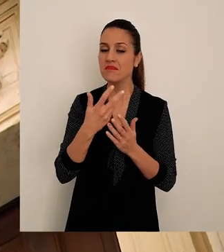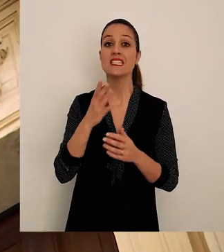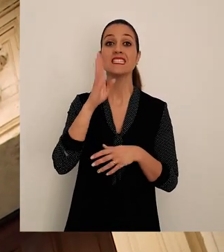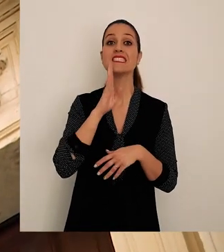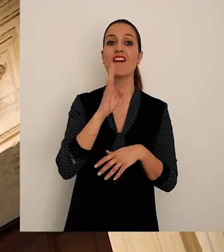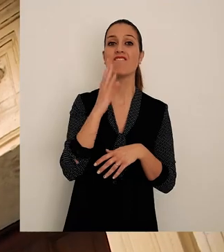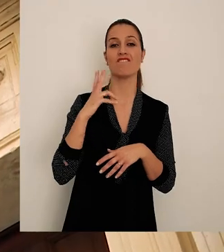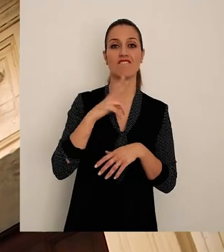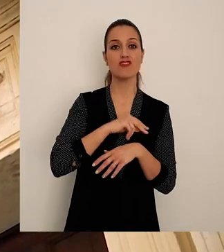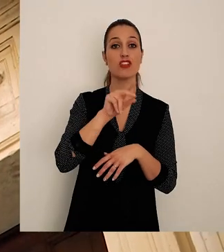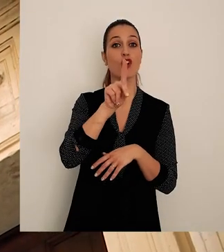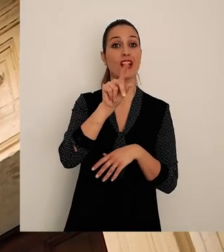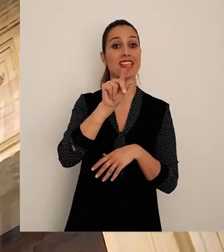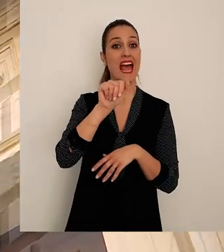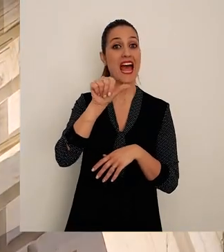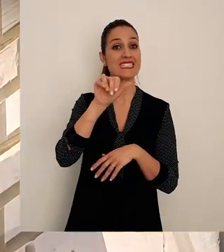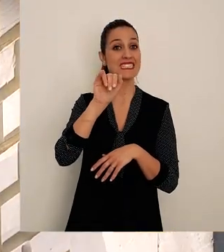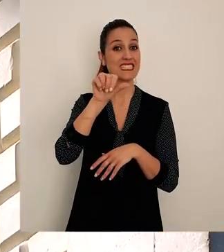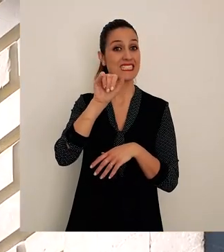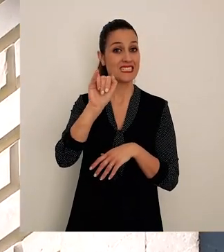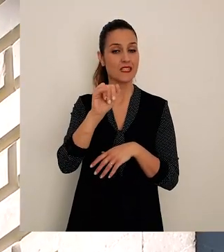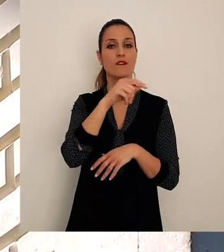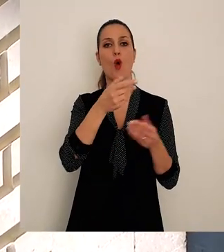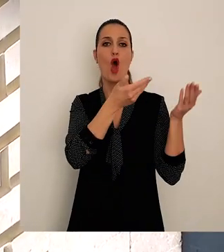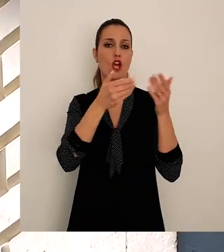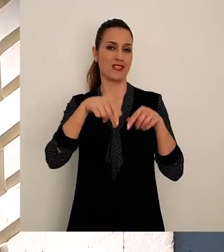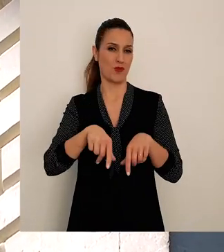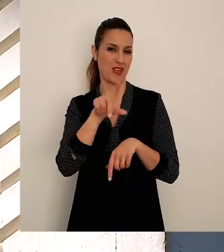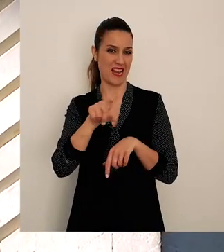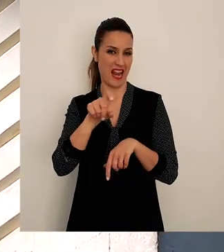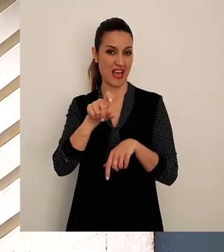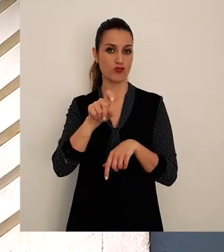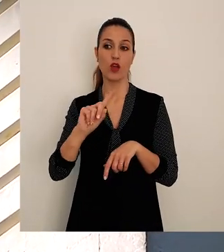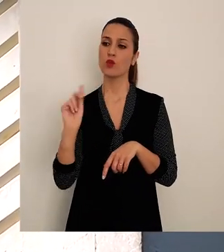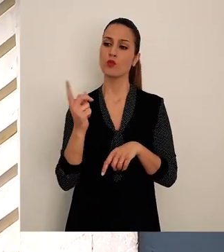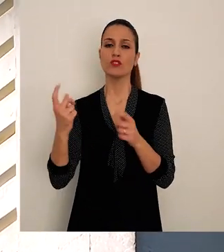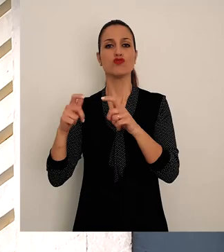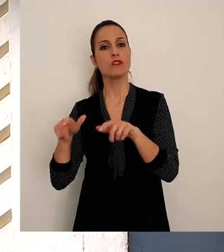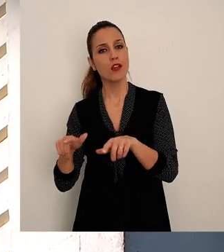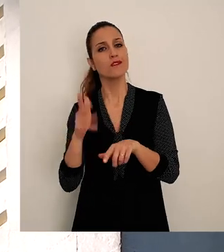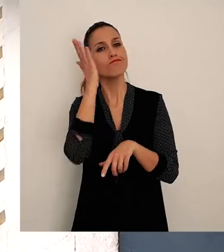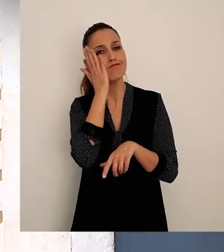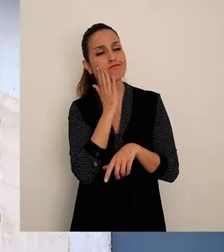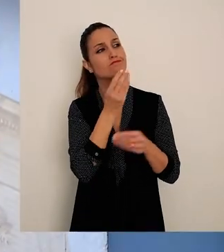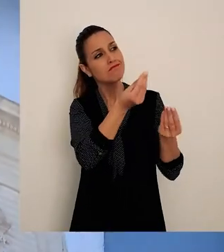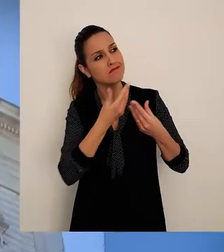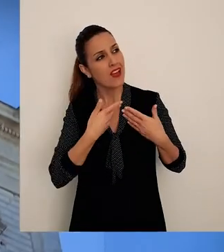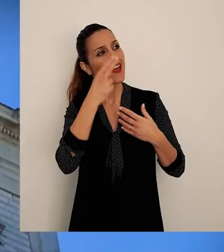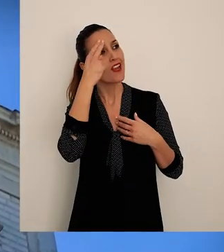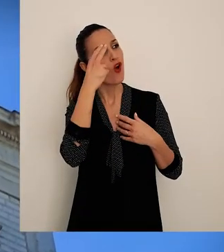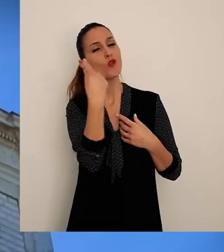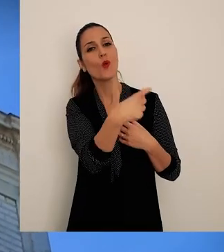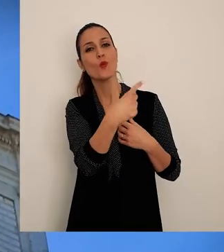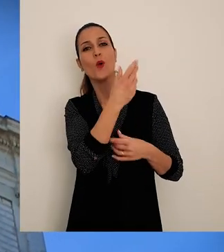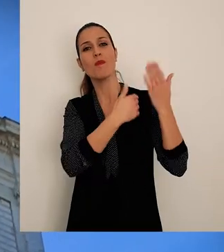San Francesco d'Assisi, diretto in Terra Santa e ospite a Lecce, fu pregato dai fedeli cittadini di lasciare loro un ricordo del